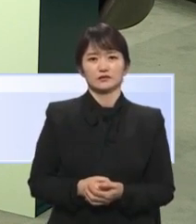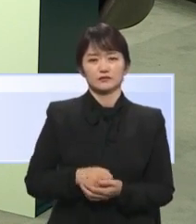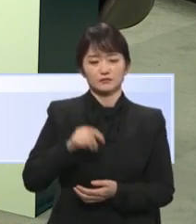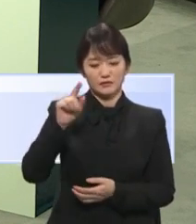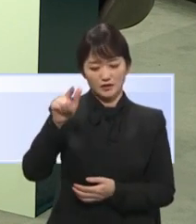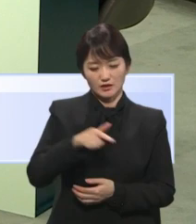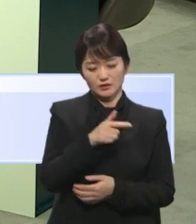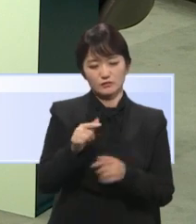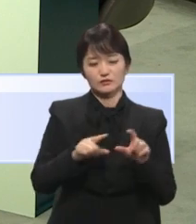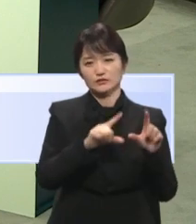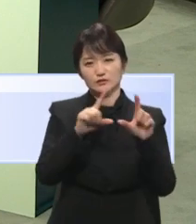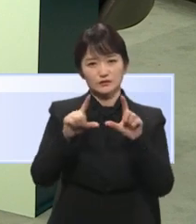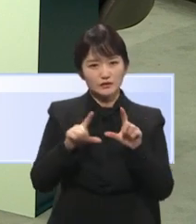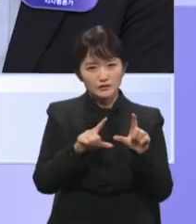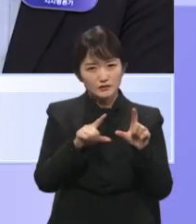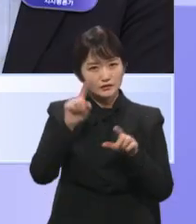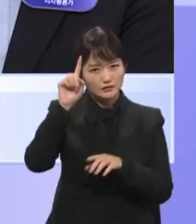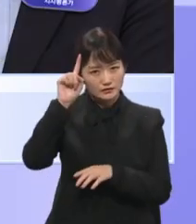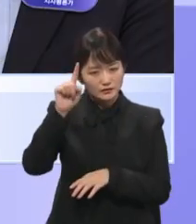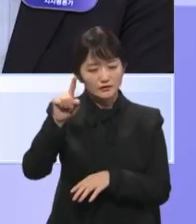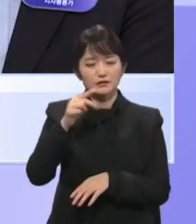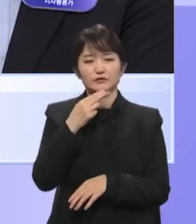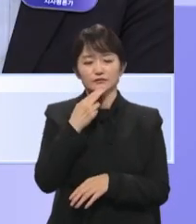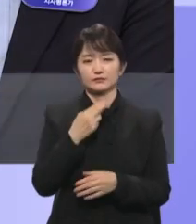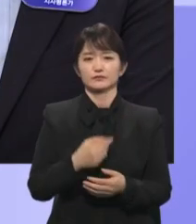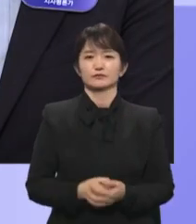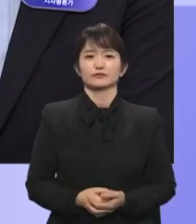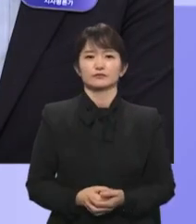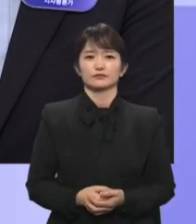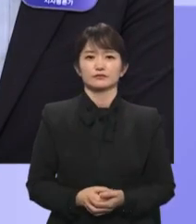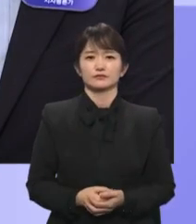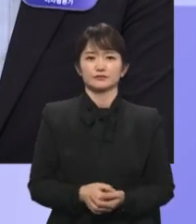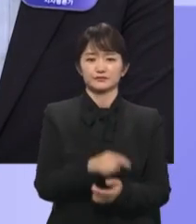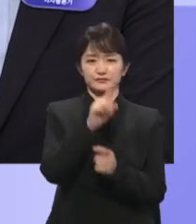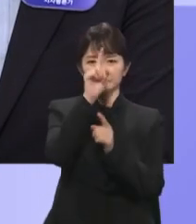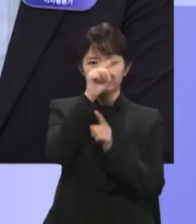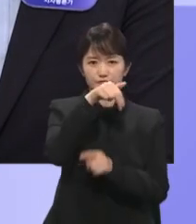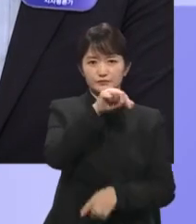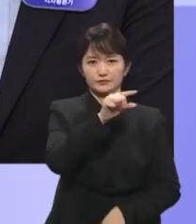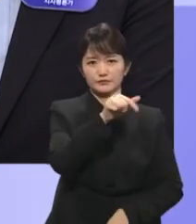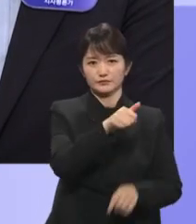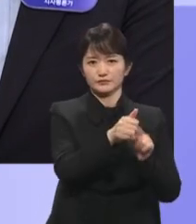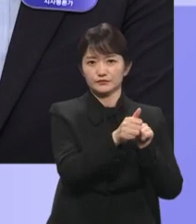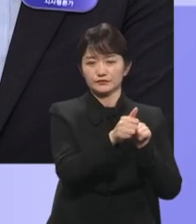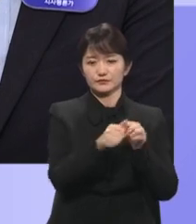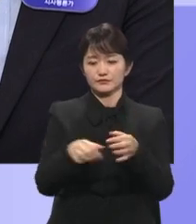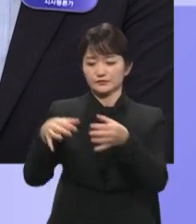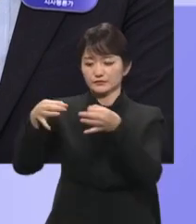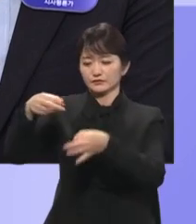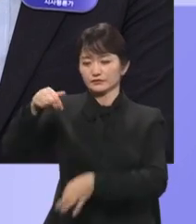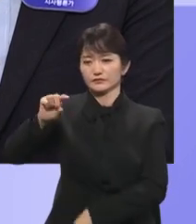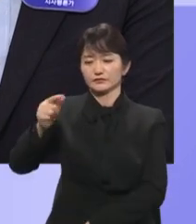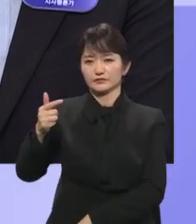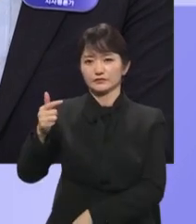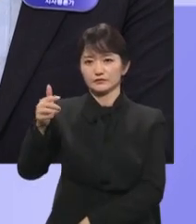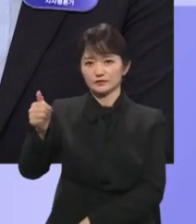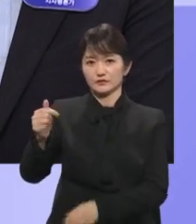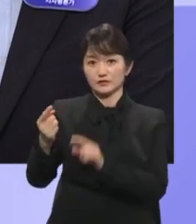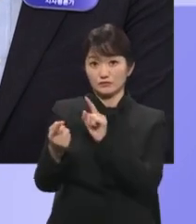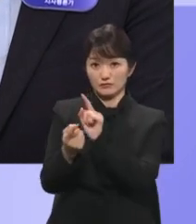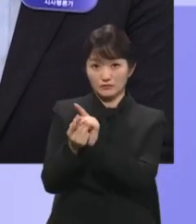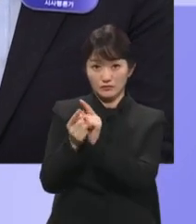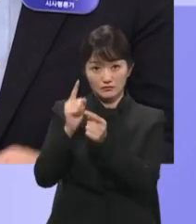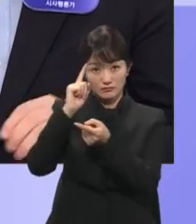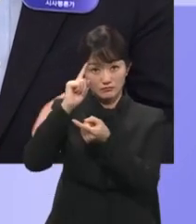인물처럼 또 굉장히 강하게 반발을 했는데 자 이석 대표 같은경우는 어제 또 김종인 위원장을 만나서 또 화제가 됐습니다